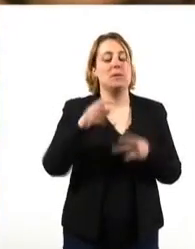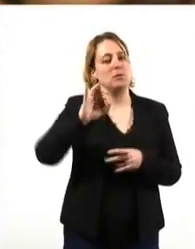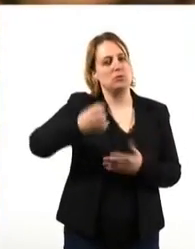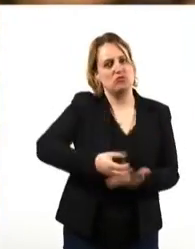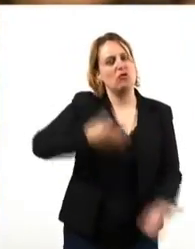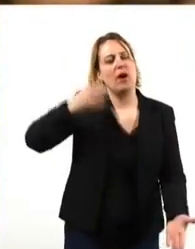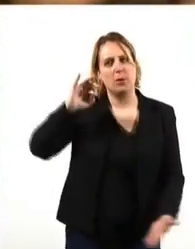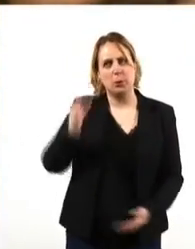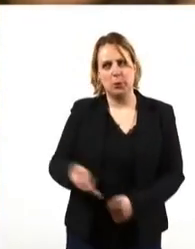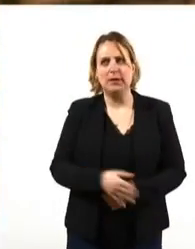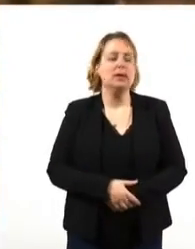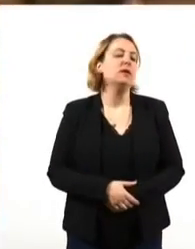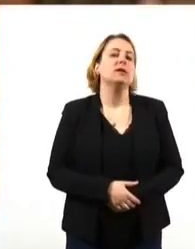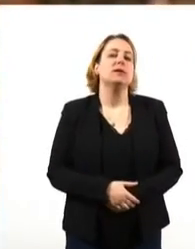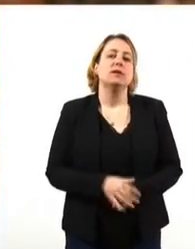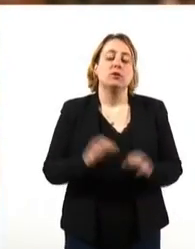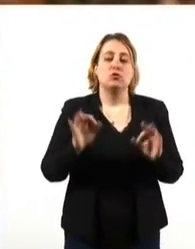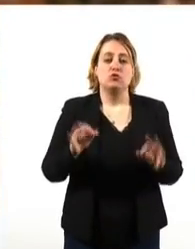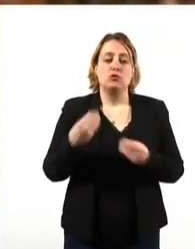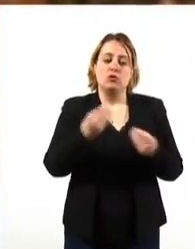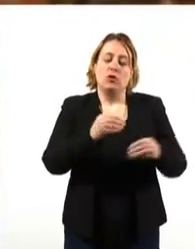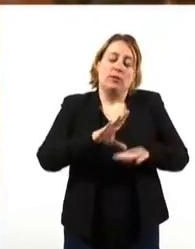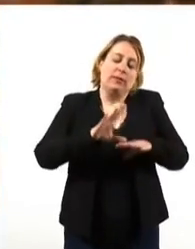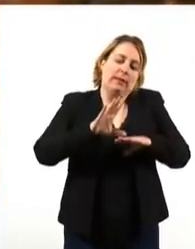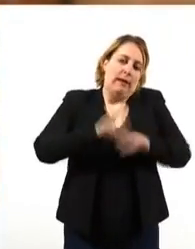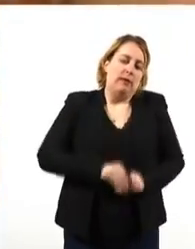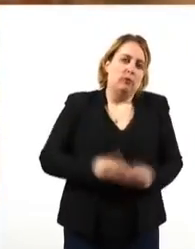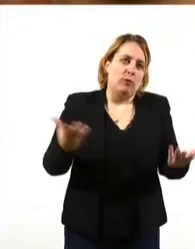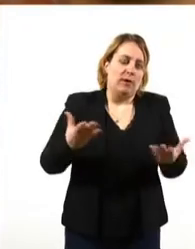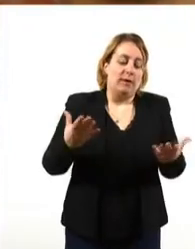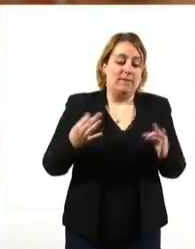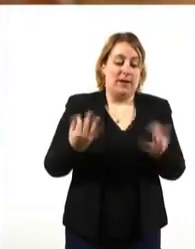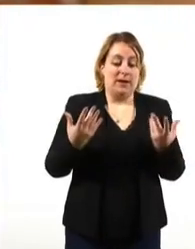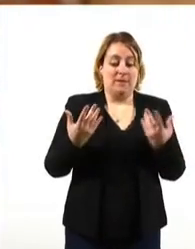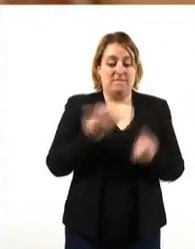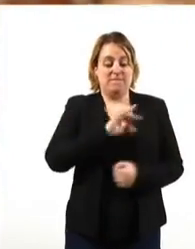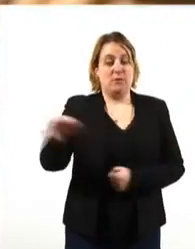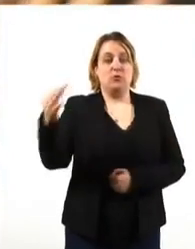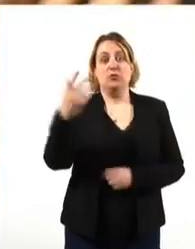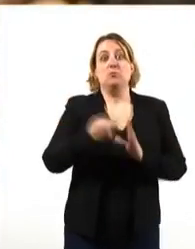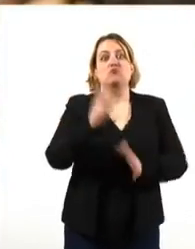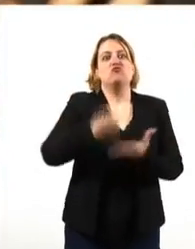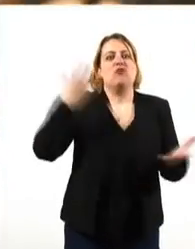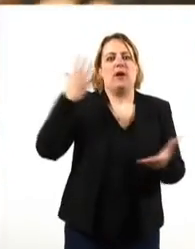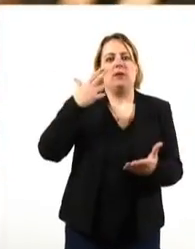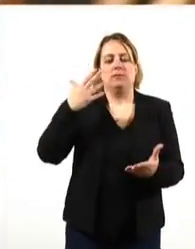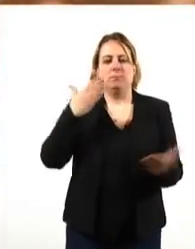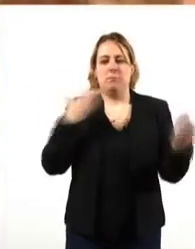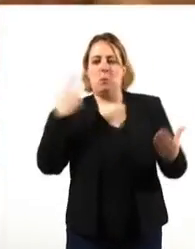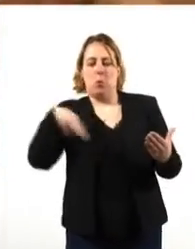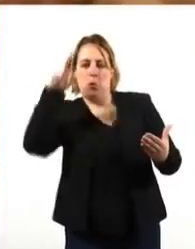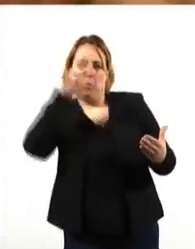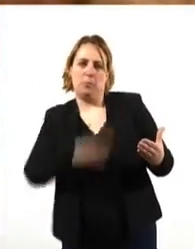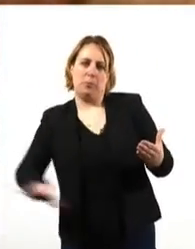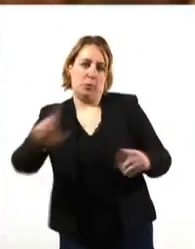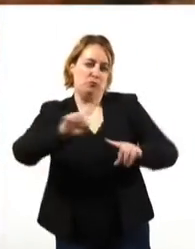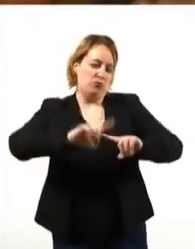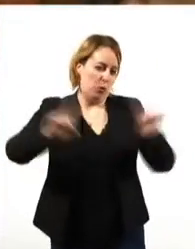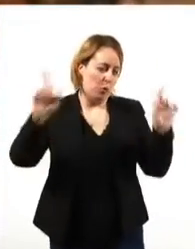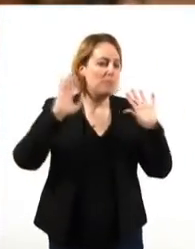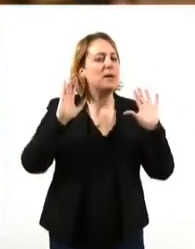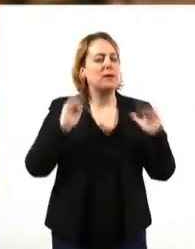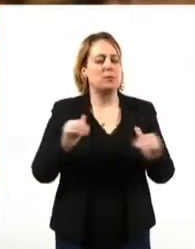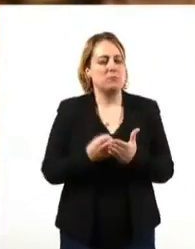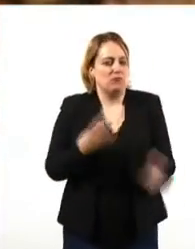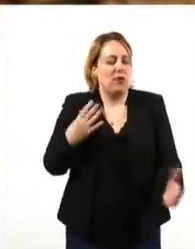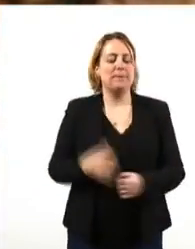cher. Alors, ce qui est, on peut se rassurer dans le fait que ce n'est pas le plus cher permis d'Europe. Il n'empêche que ça reste quand même cher. Il y a